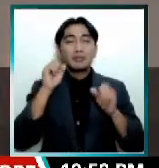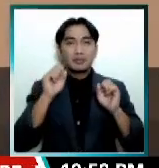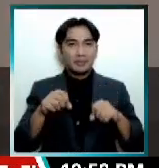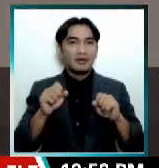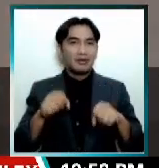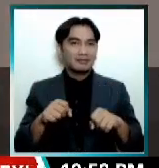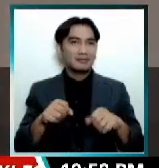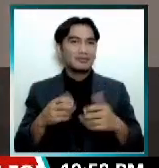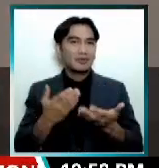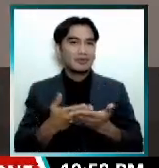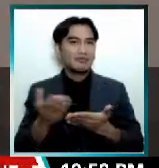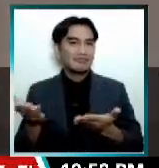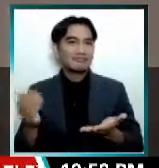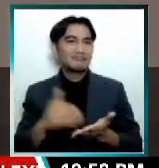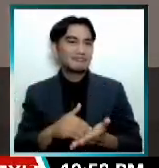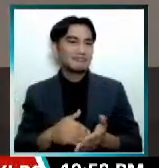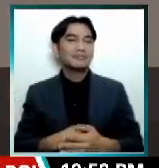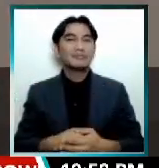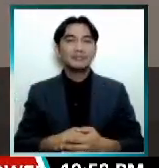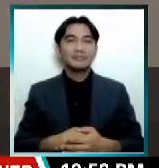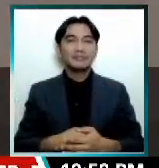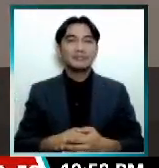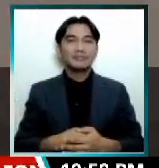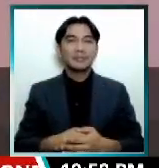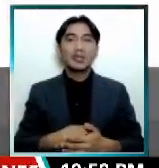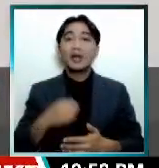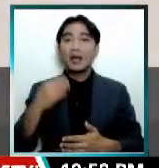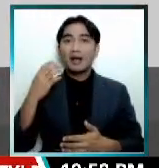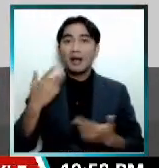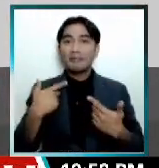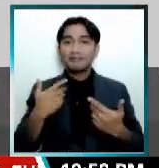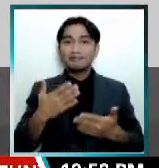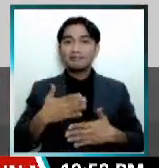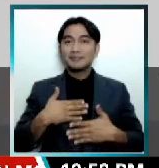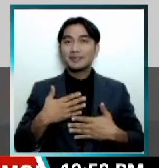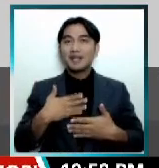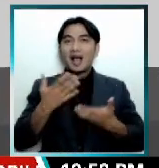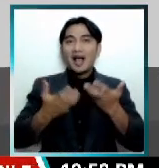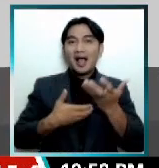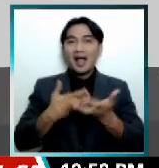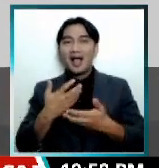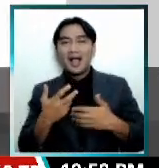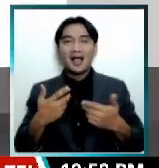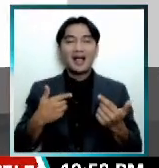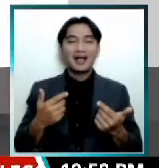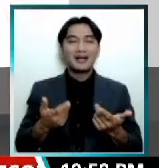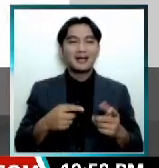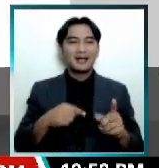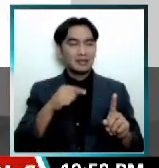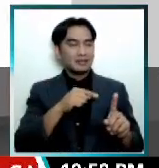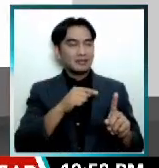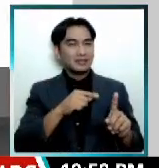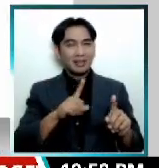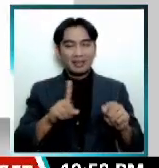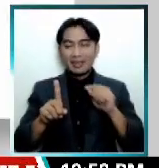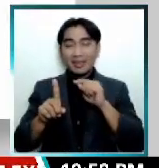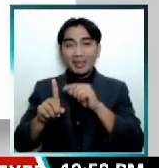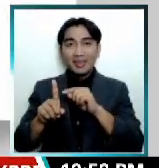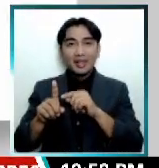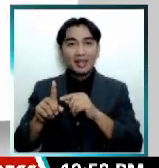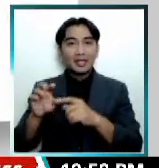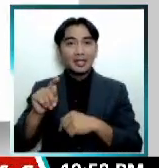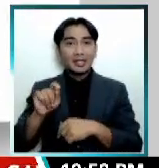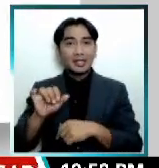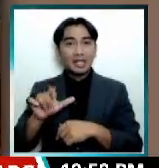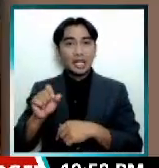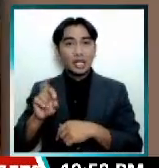all. At dahil sa nakakatuwang reaksyon ni Maria, napansin mismo siya ng idolo. Nag-comment pa sa kanyang TikTok